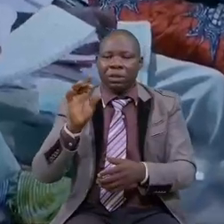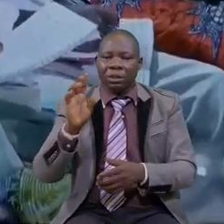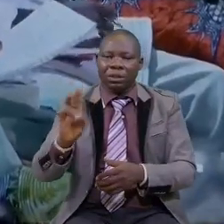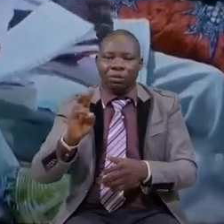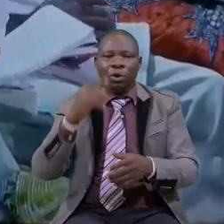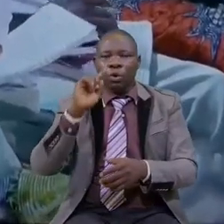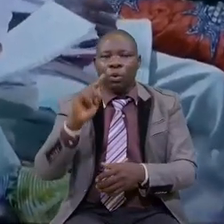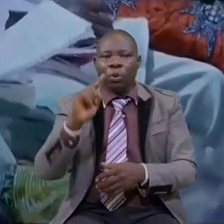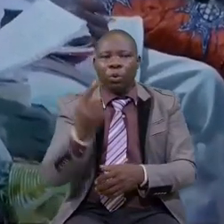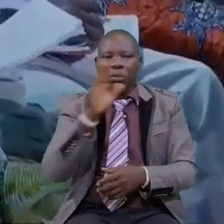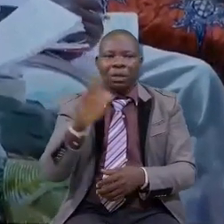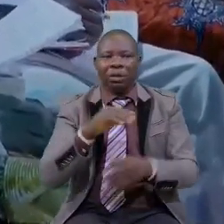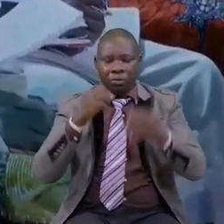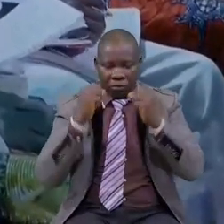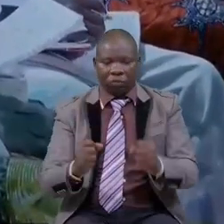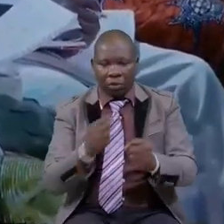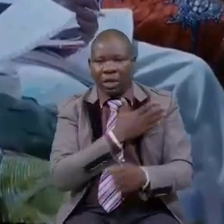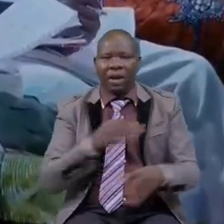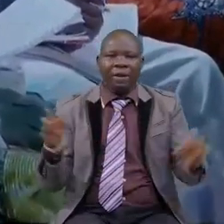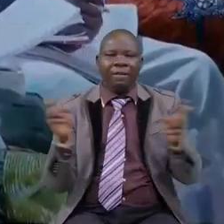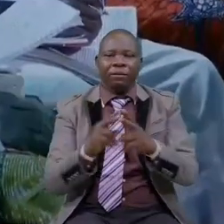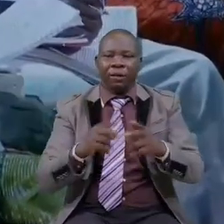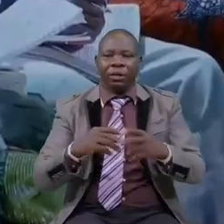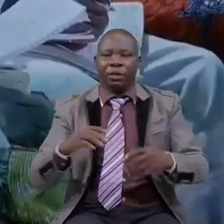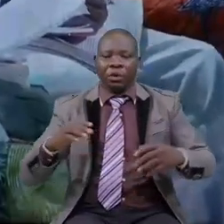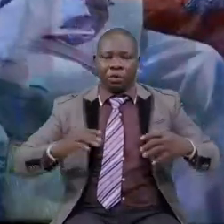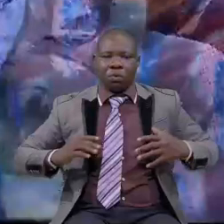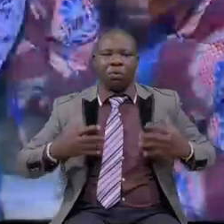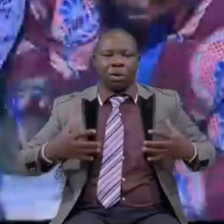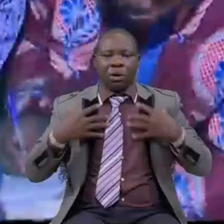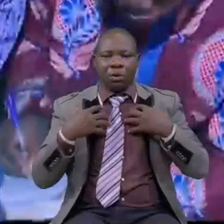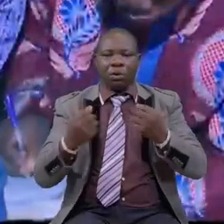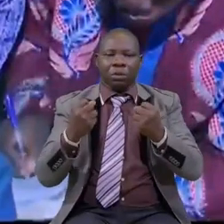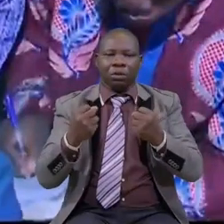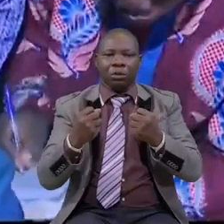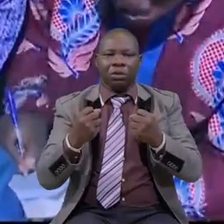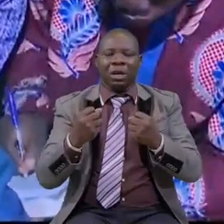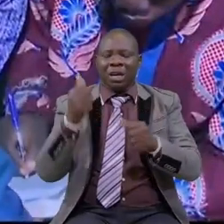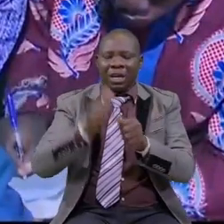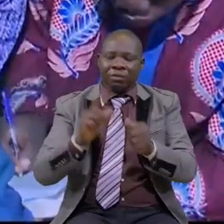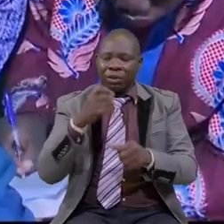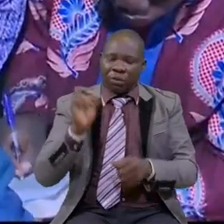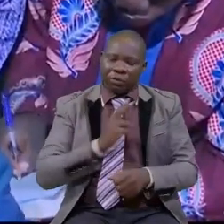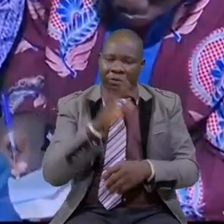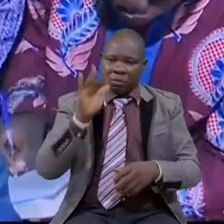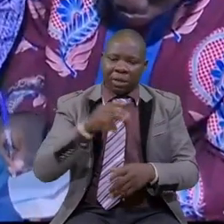Fortifie-toi. Et sois courageux, fortifie-toi sur de mon courage. Par la nature, nous sommes